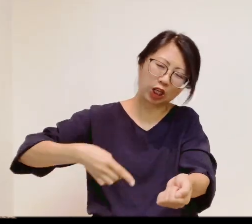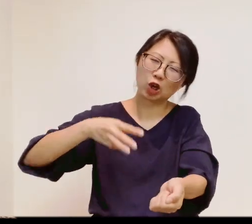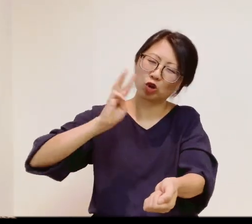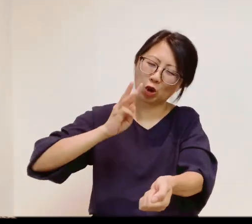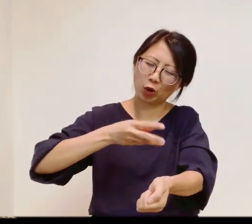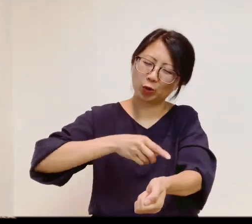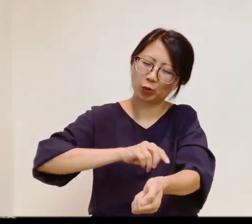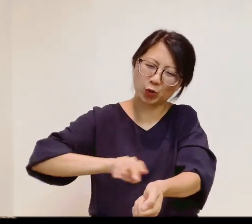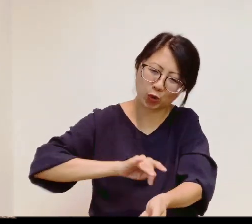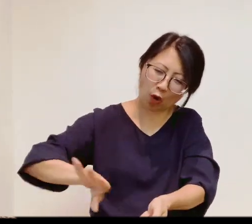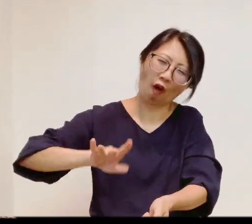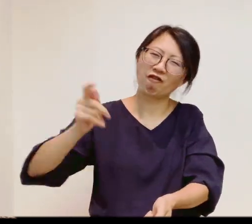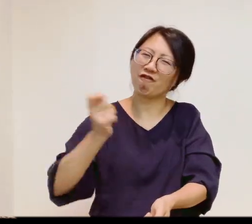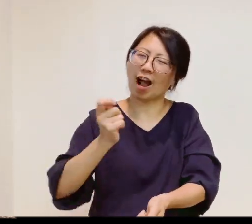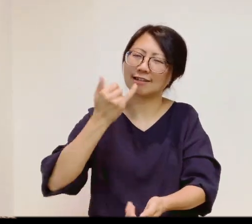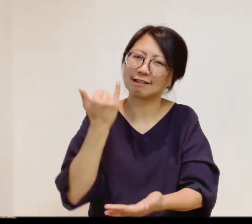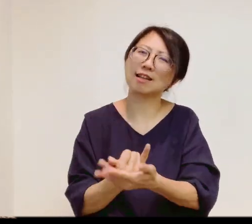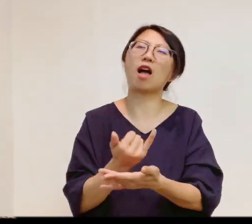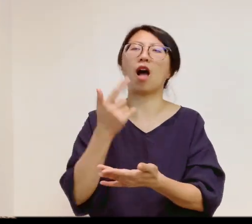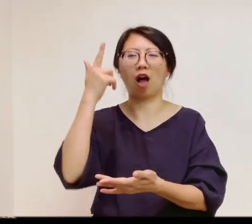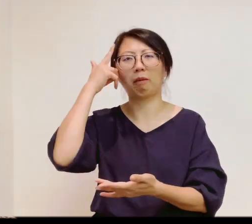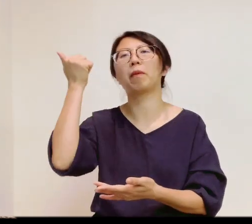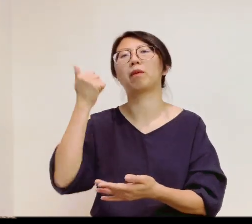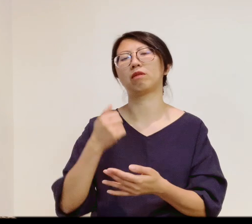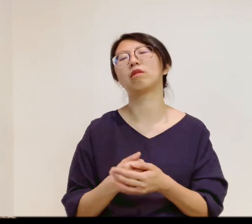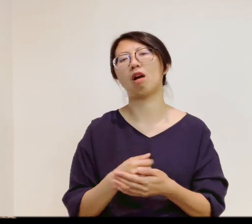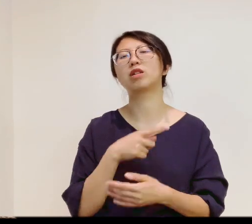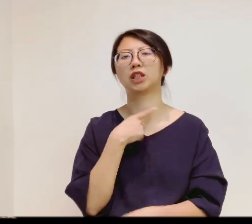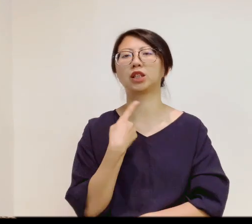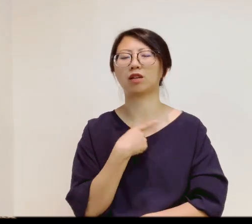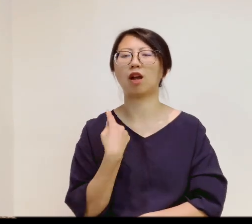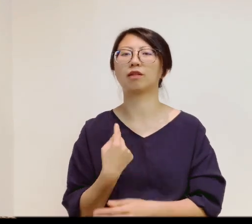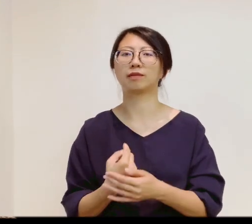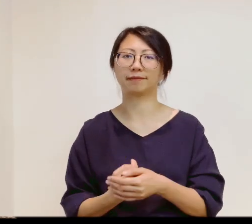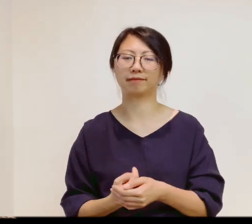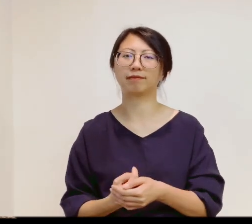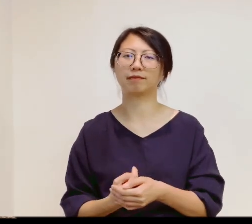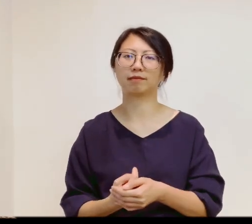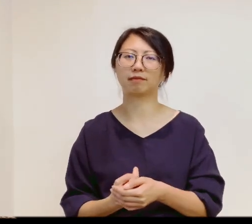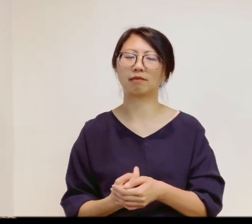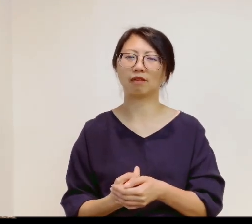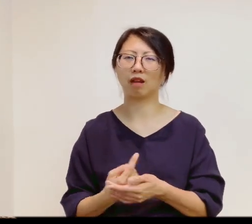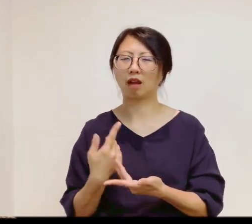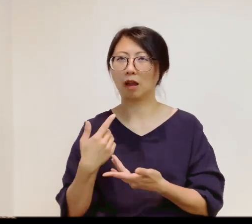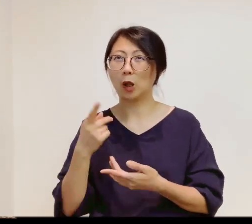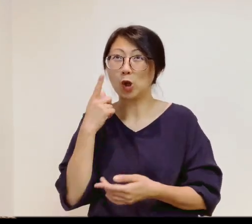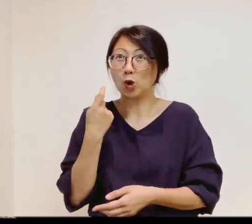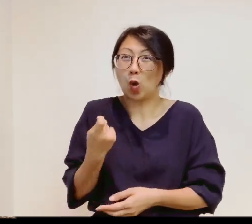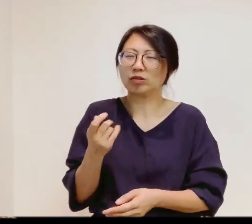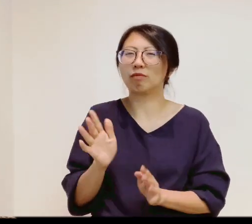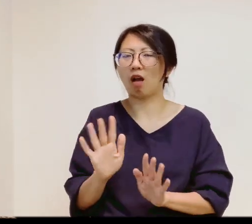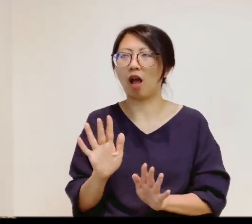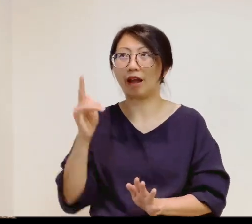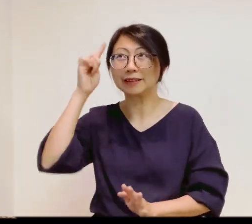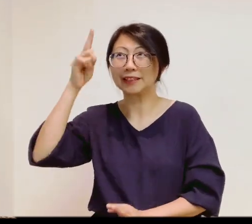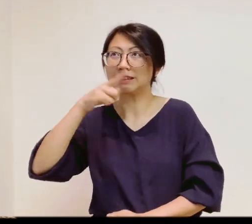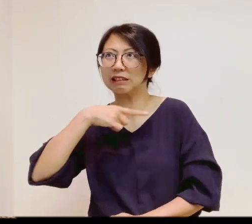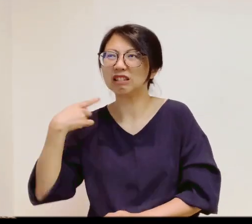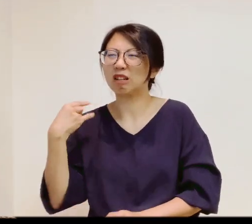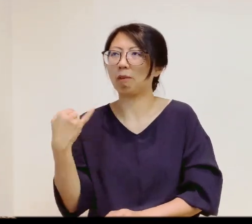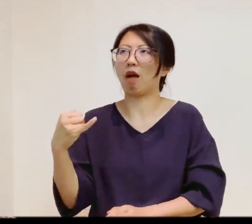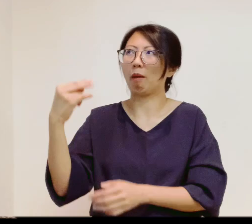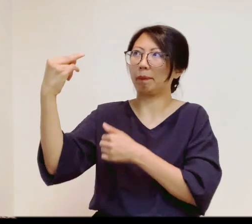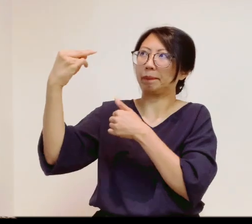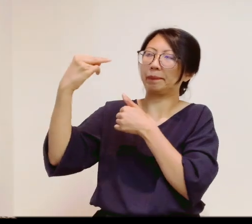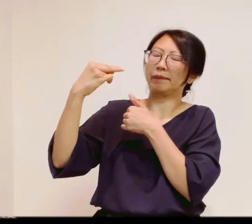條嘅血管咧，令到自己可以喺盡快十幾分鐘之內流足夠血，令自己死咧，係都要咁細心去設